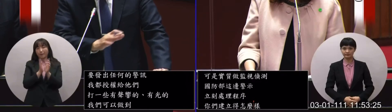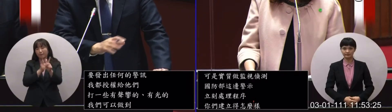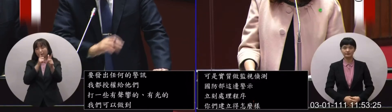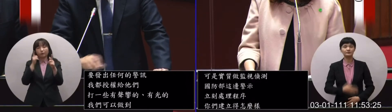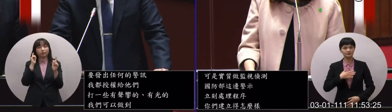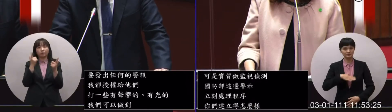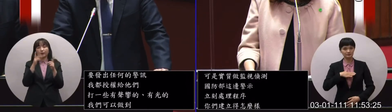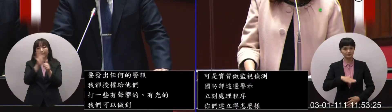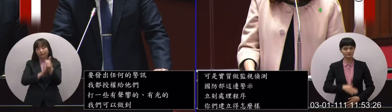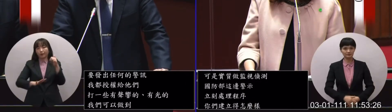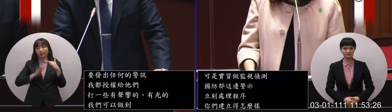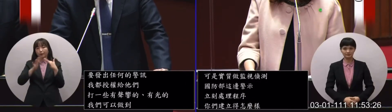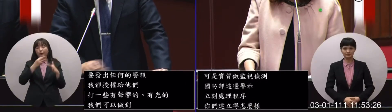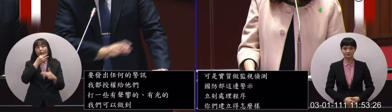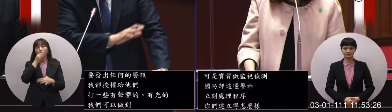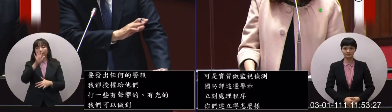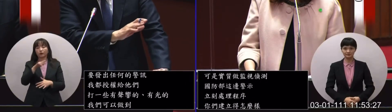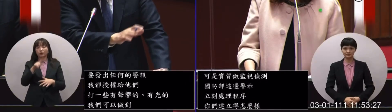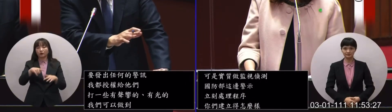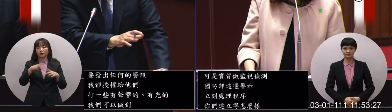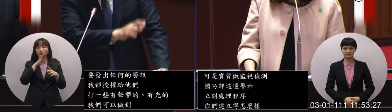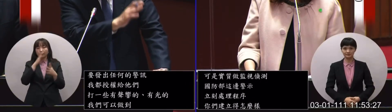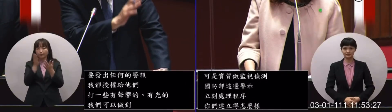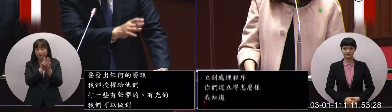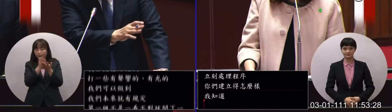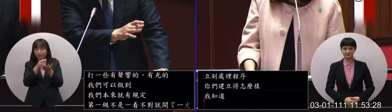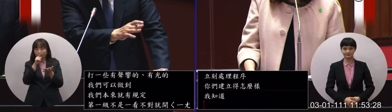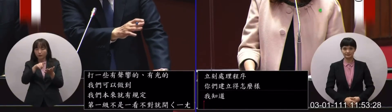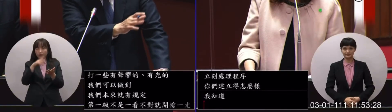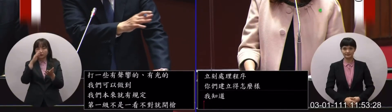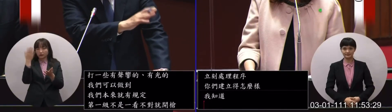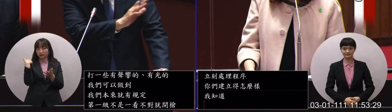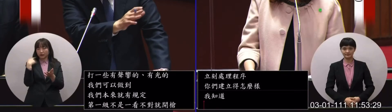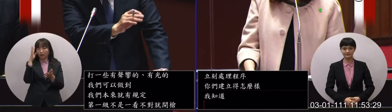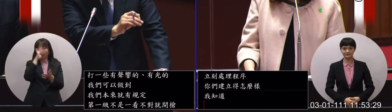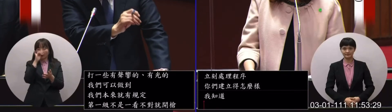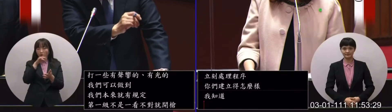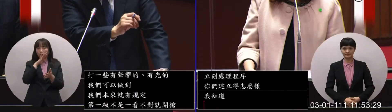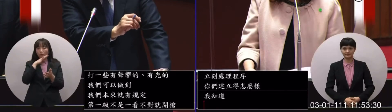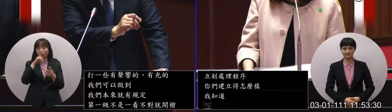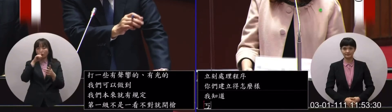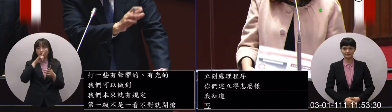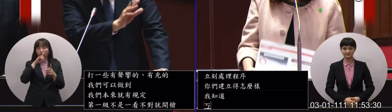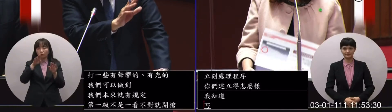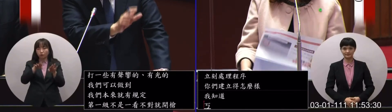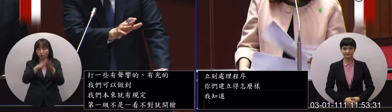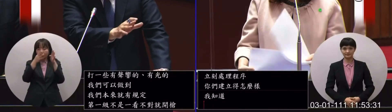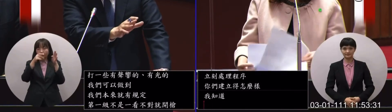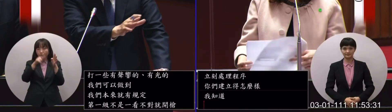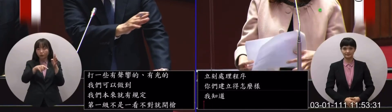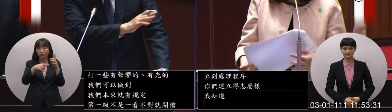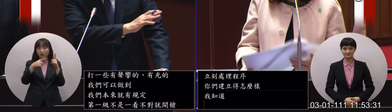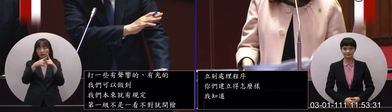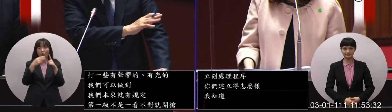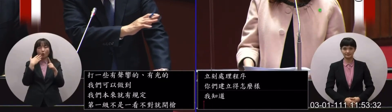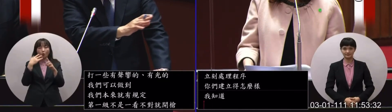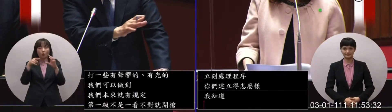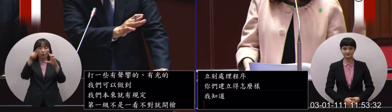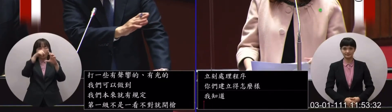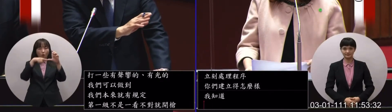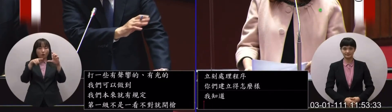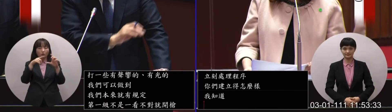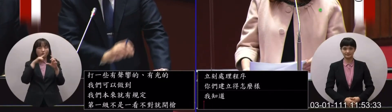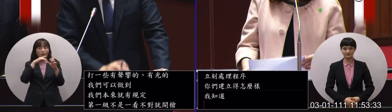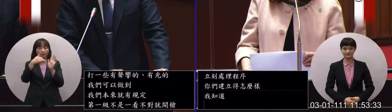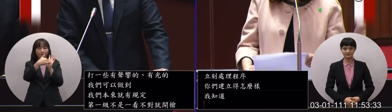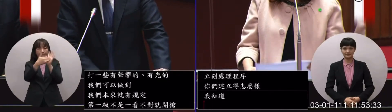知道 会引起战端的。所以我们经过辨识，早期假如说它一个这样开启的话，雷达可以掌握到所